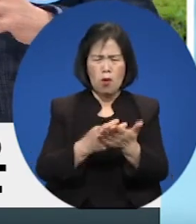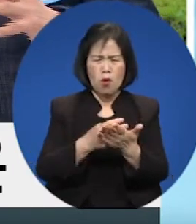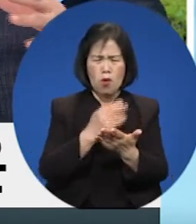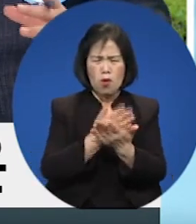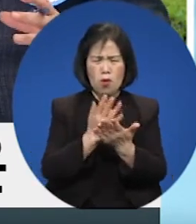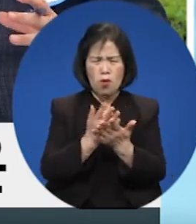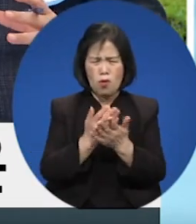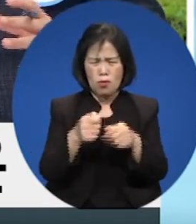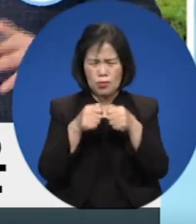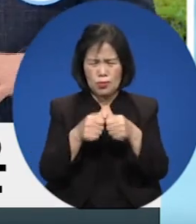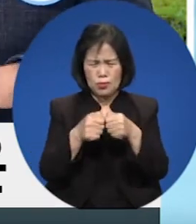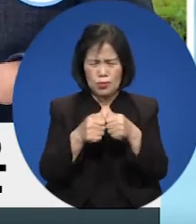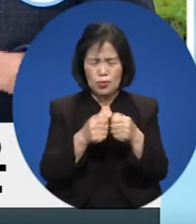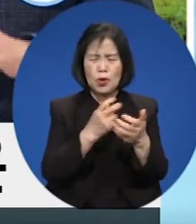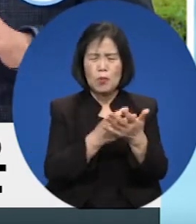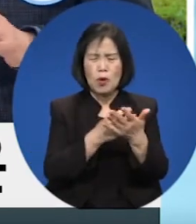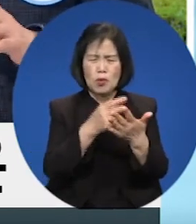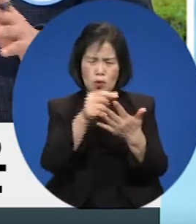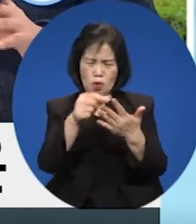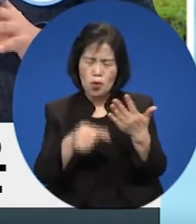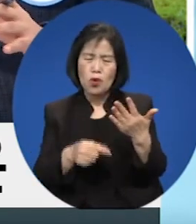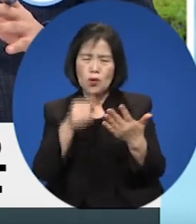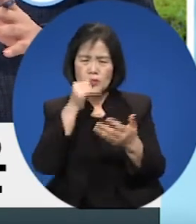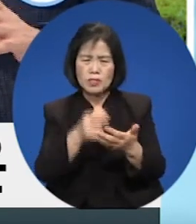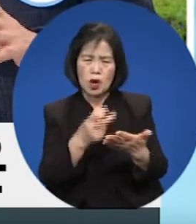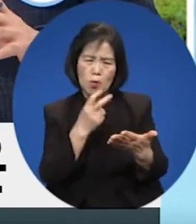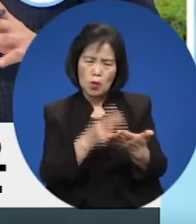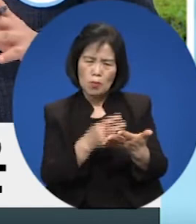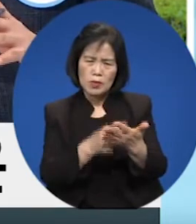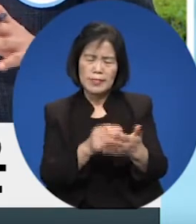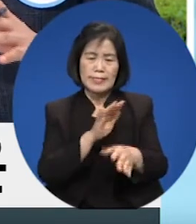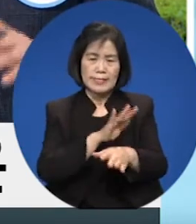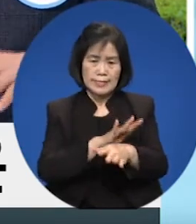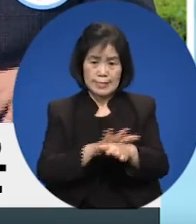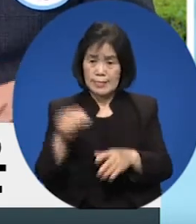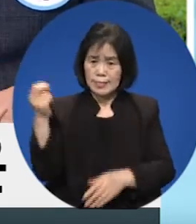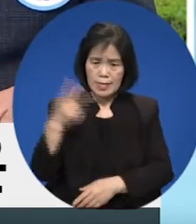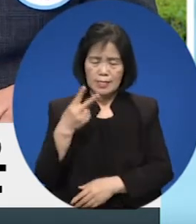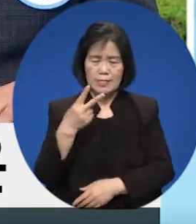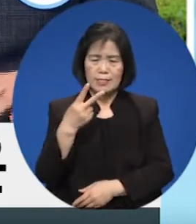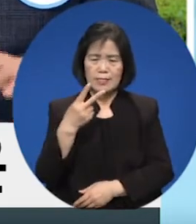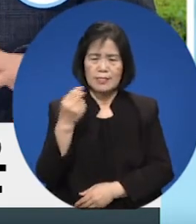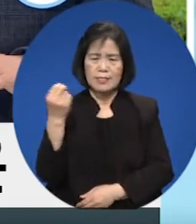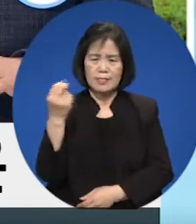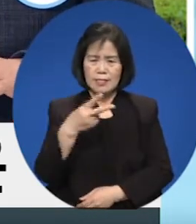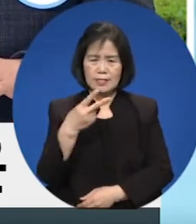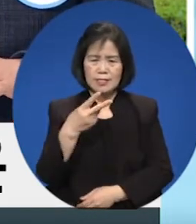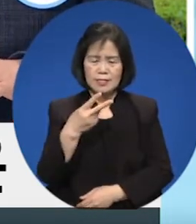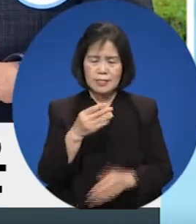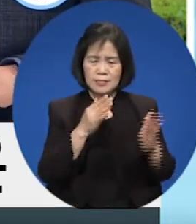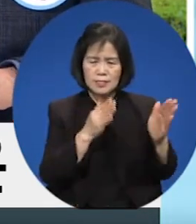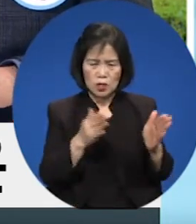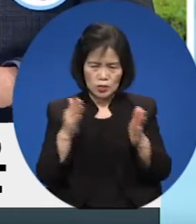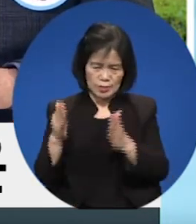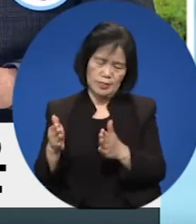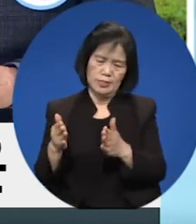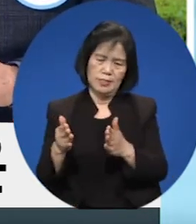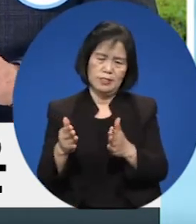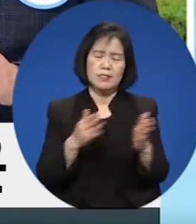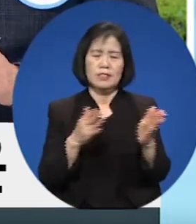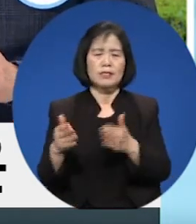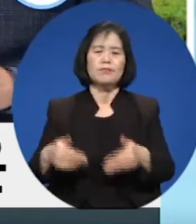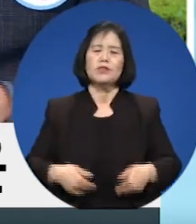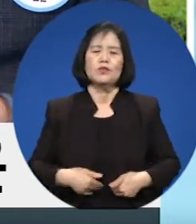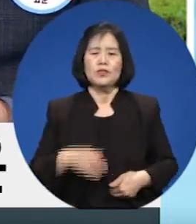아주 춤 일하게 했는데요 그 법제를 다시 한번 뭐 이렇게 정리하는 부분 터가 사실은